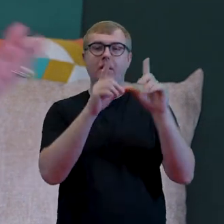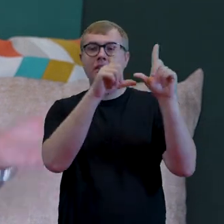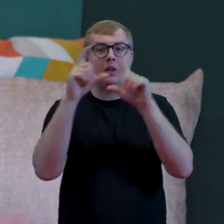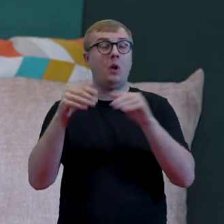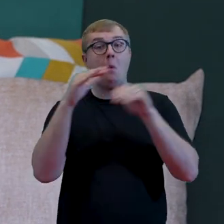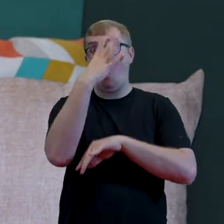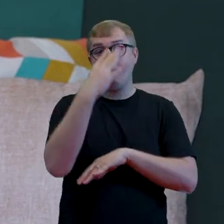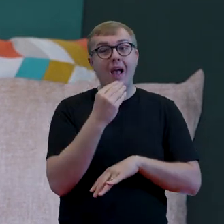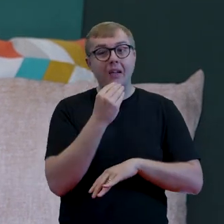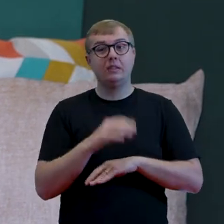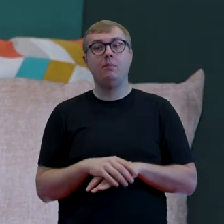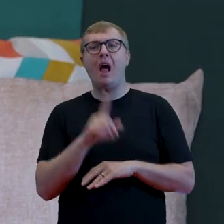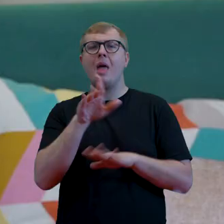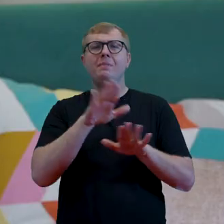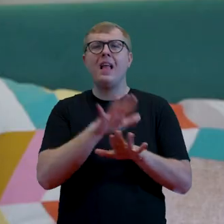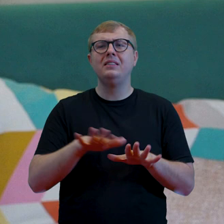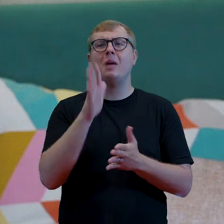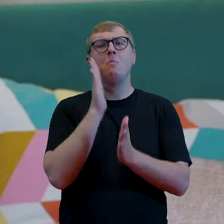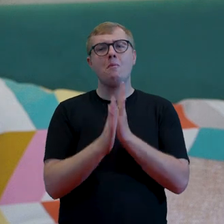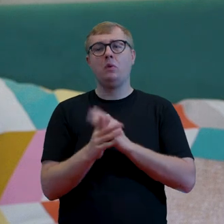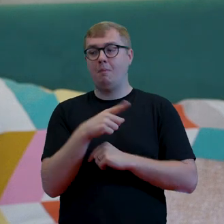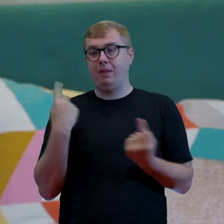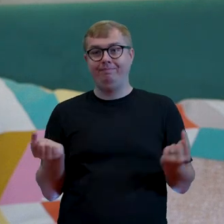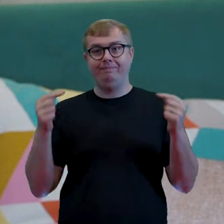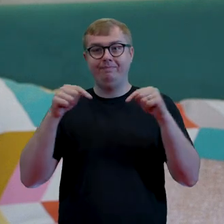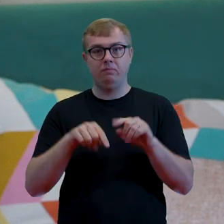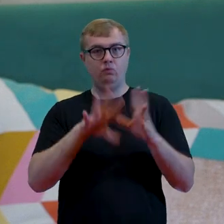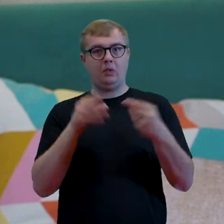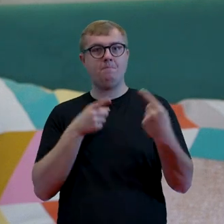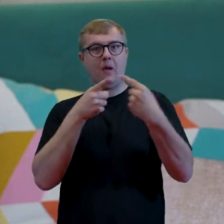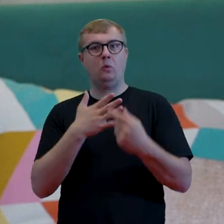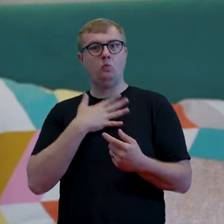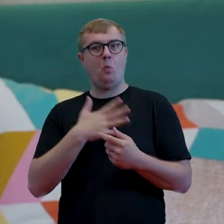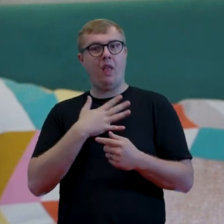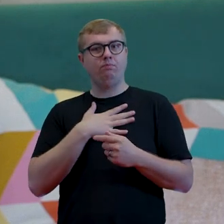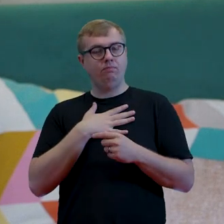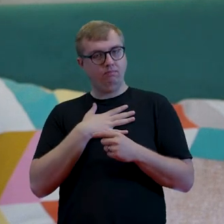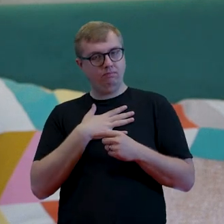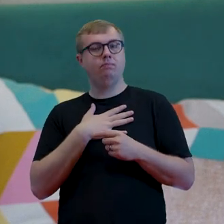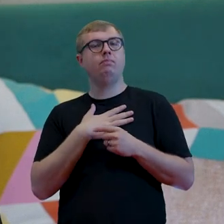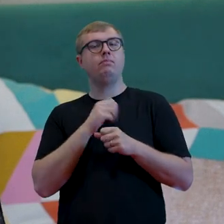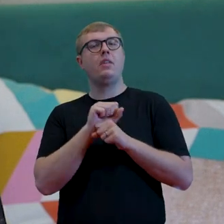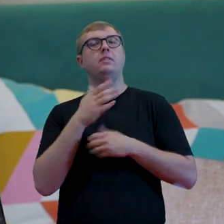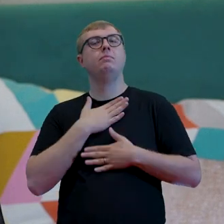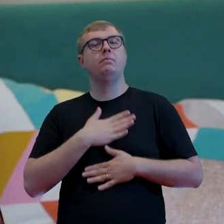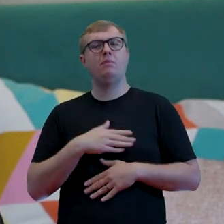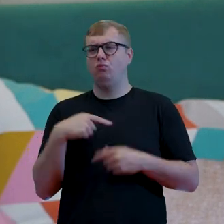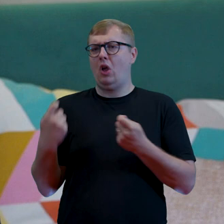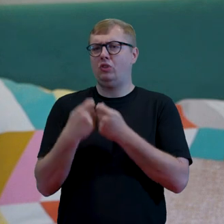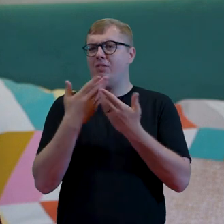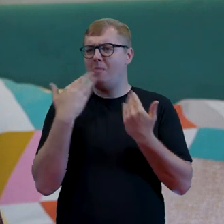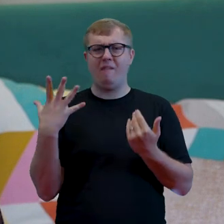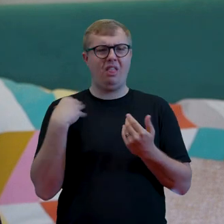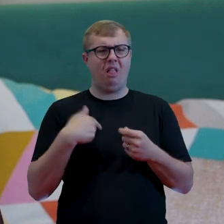mogą być zdjęcia mogą być obrazy ale to jest takie miejsce gdzie po prostu idziemy i wszędzie pasujemy nikomu nie przeszkadzamy